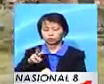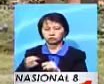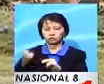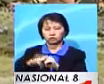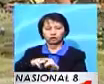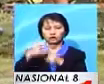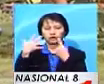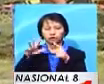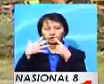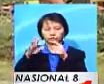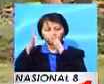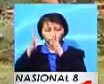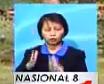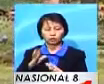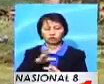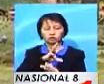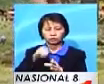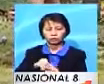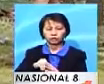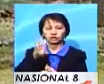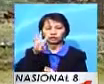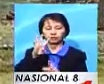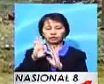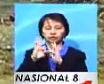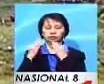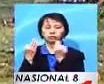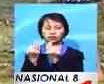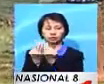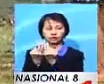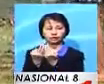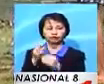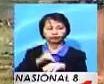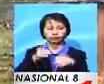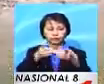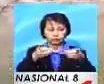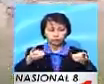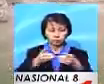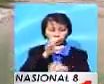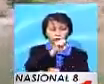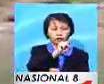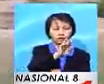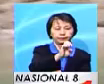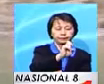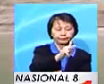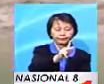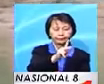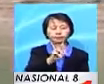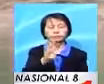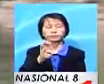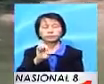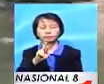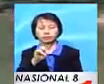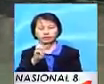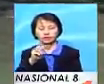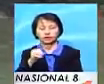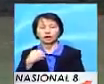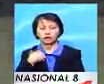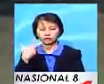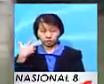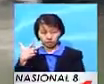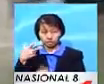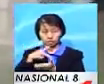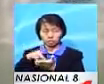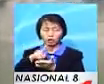bertambah 15 orang mangsa melibatkan 4 lagi keluarga. Di daerah Sabah Berenang pula terdapat 3 pusat pemindahan iaitu di Dewan